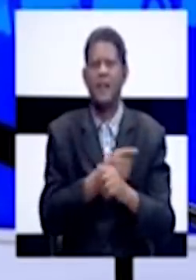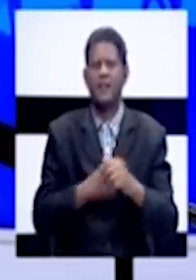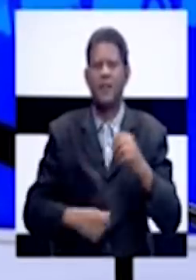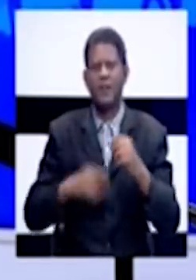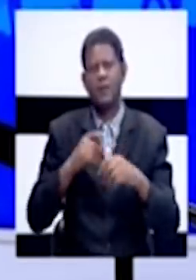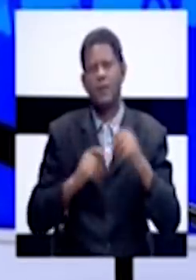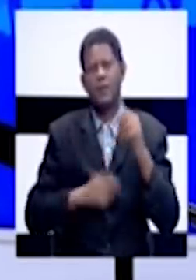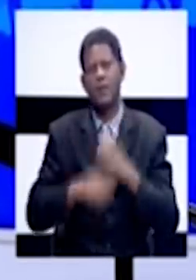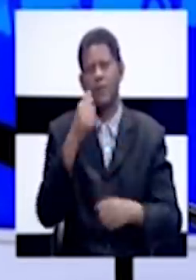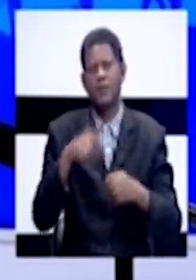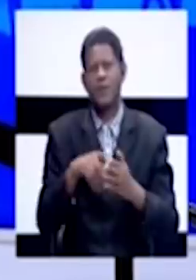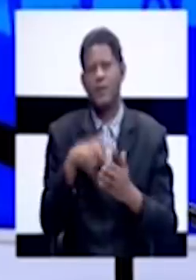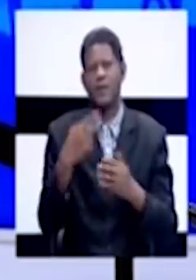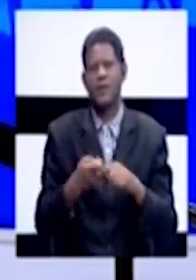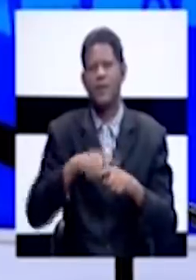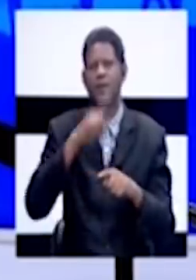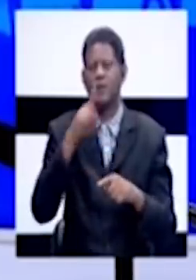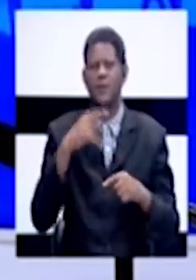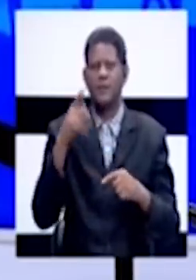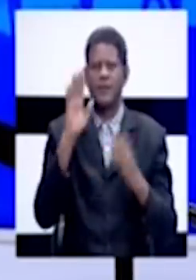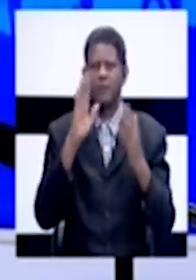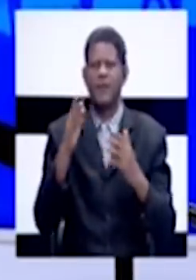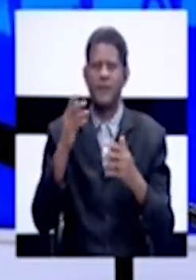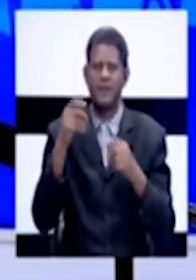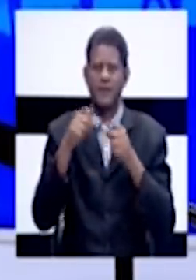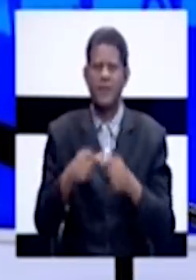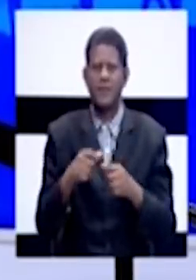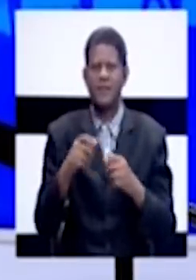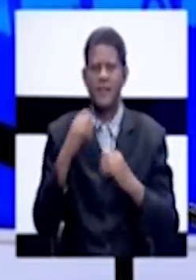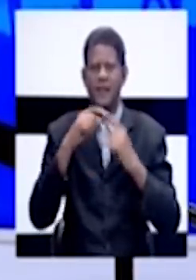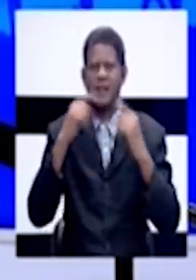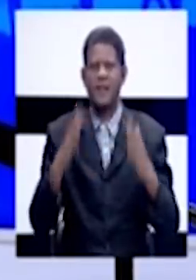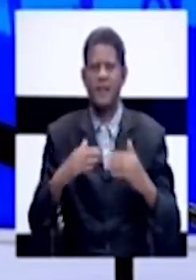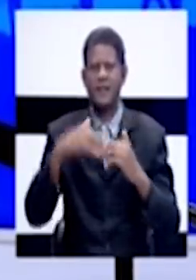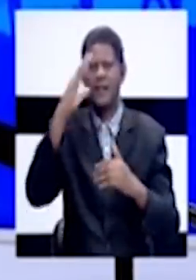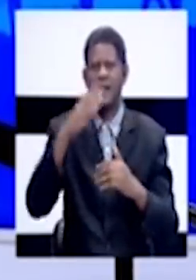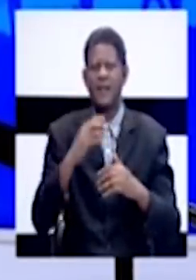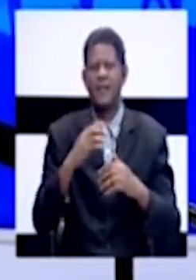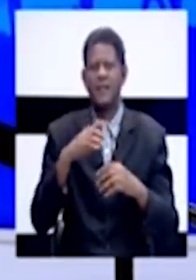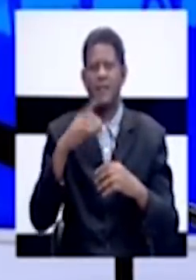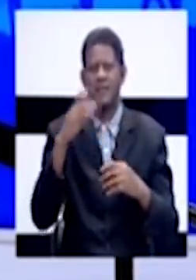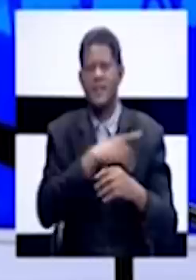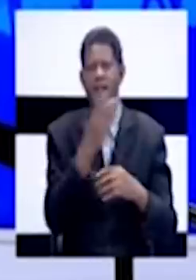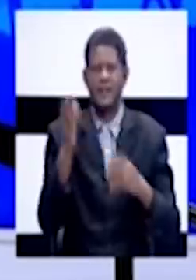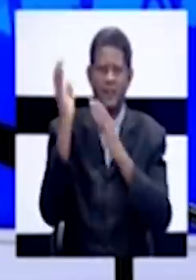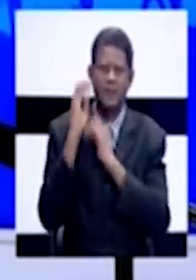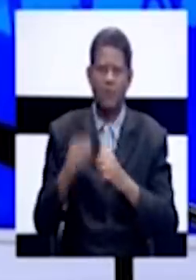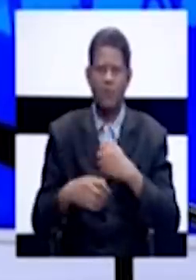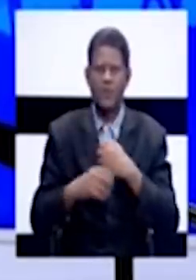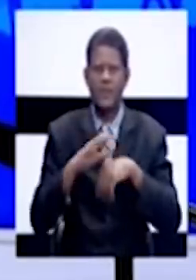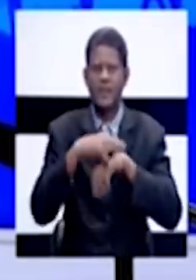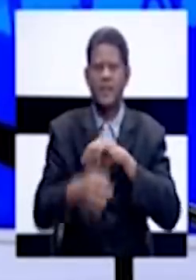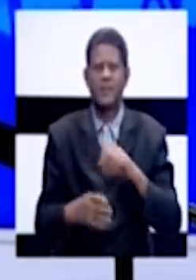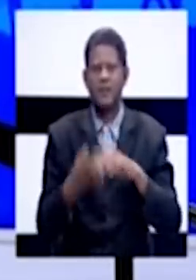سلم أب جنبار كم تزقنيو حزون سلاي زل عليك سارندات شك كم موتن قصلن دخوني خيد كم زلن نحالتات مكل خال